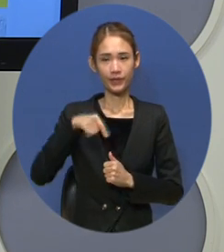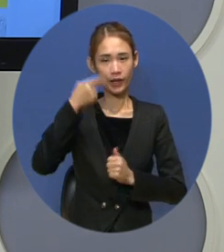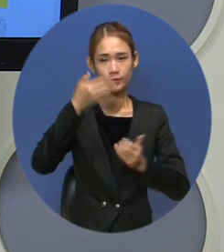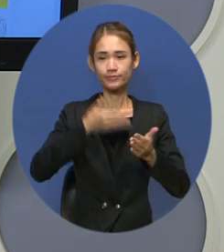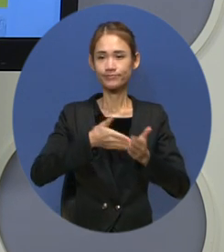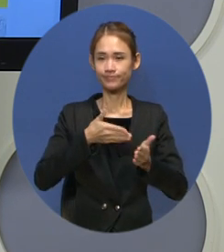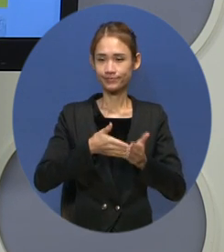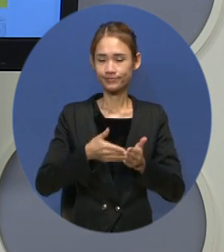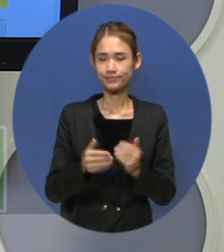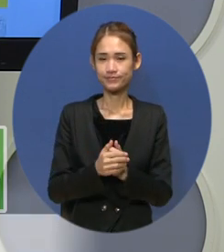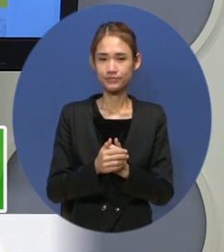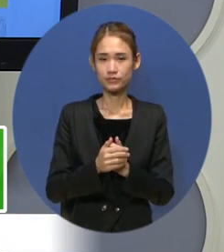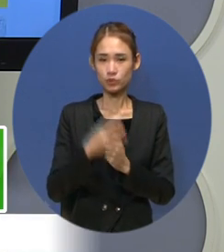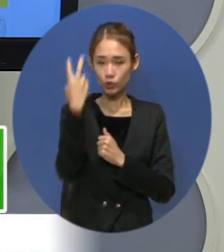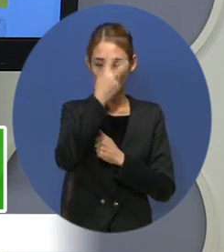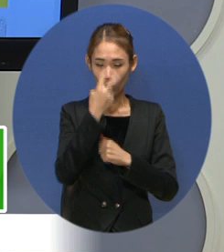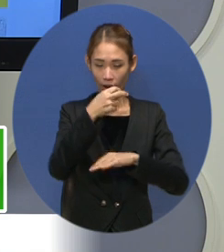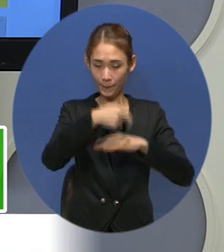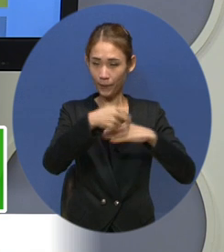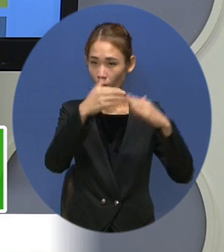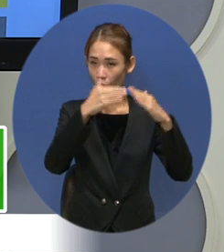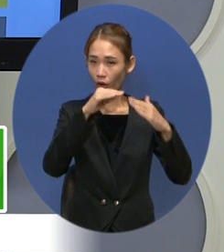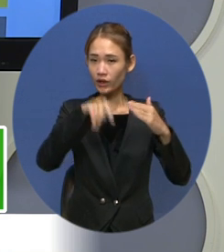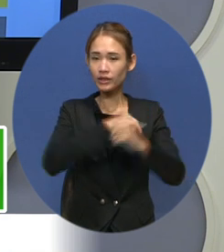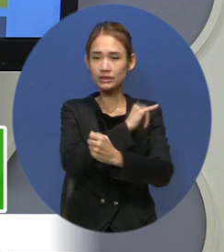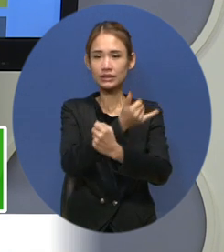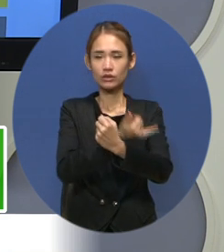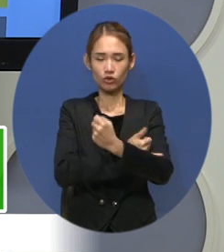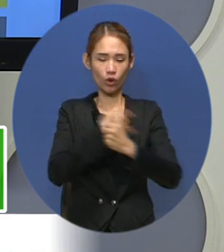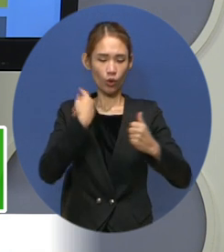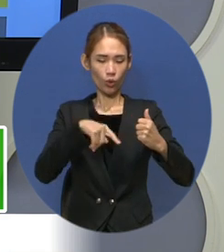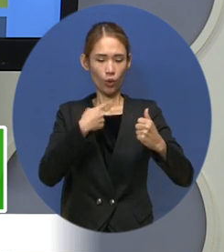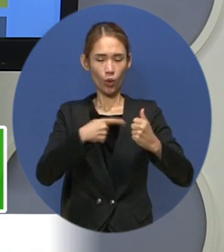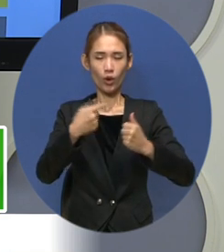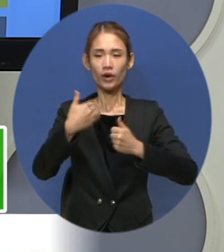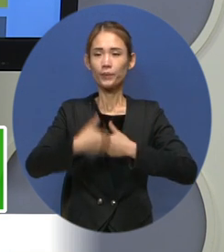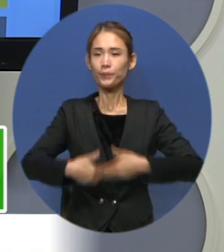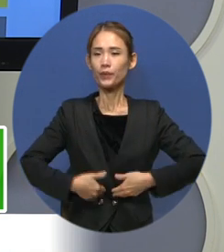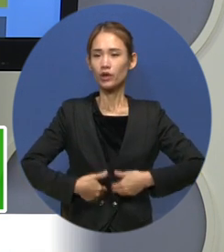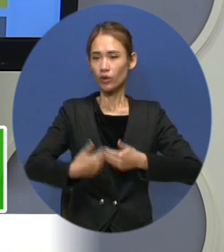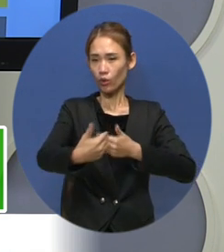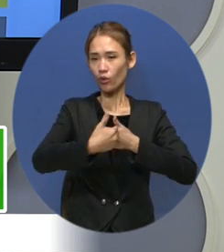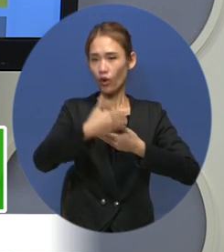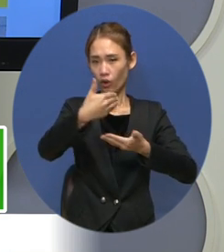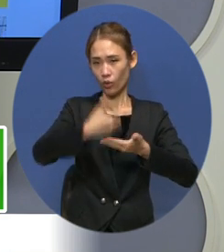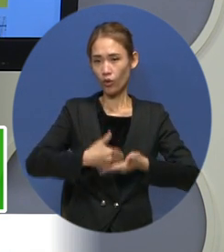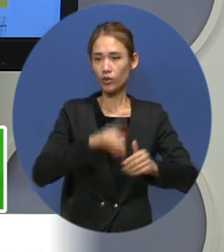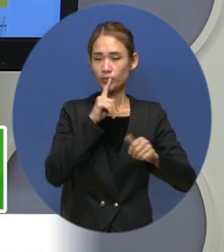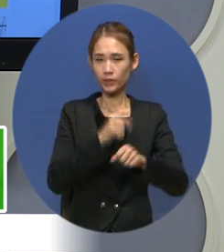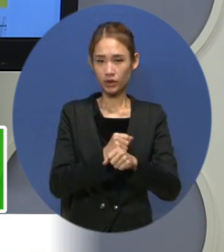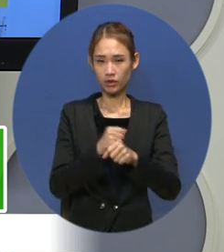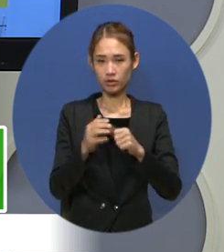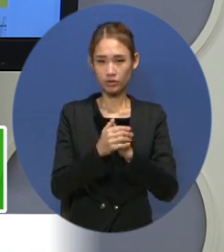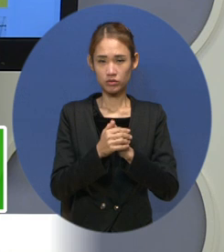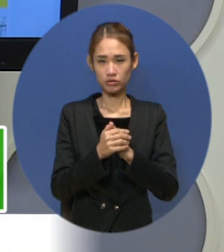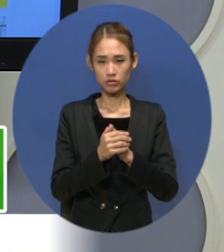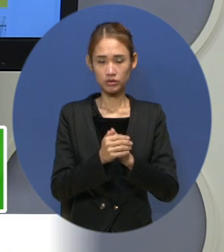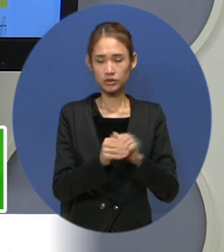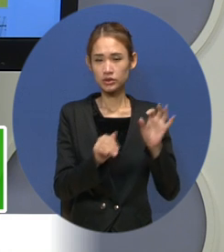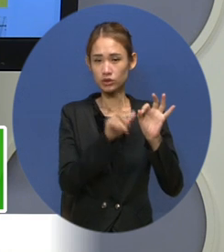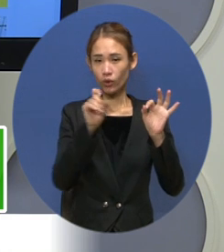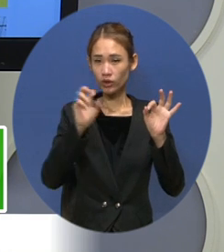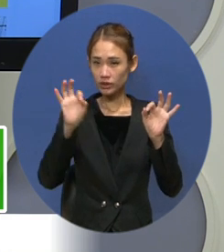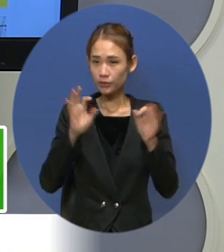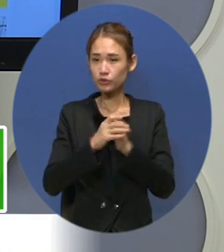소식입니다 요양병원에서 의 인권 교육이 필요하다는 권고가 나왔습니다 지난 10일 국가인권위원회는